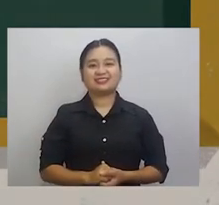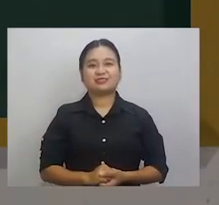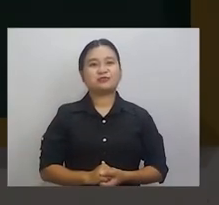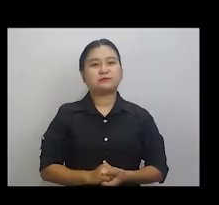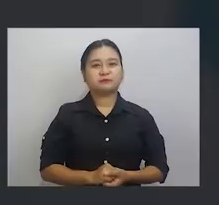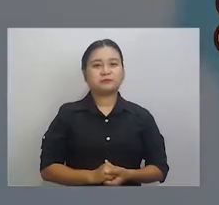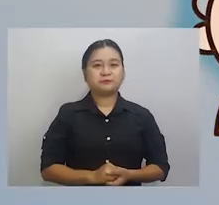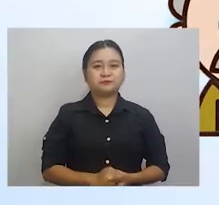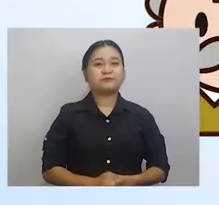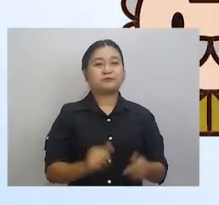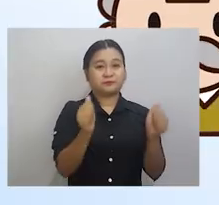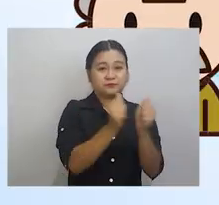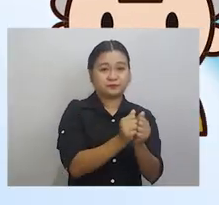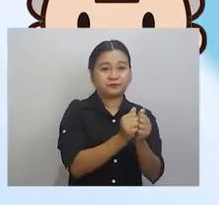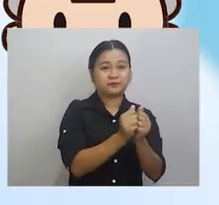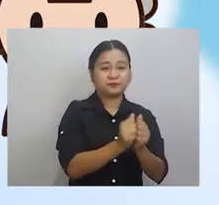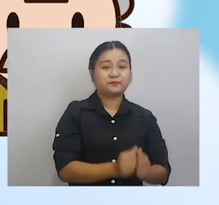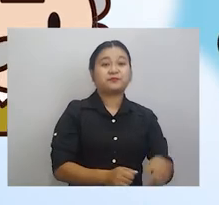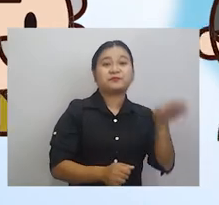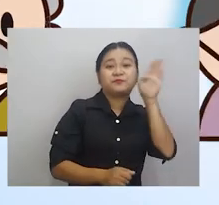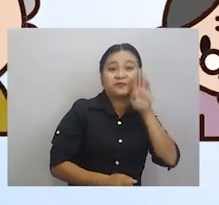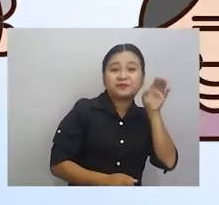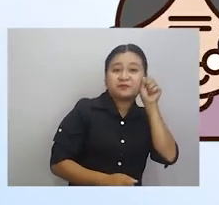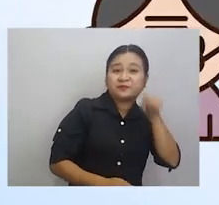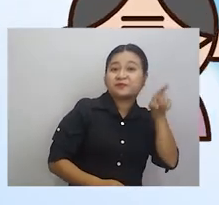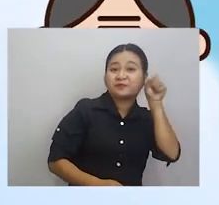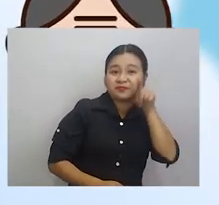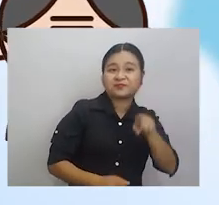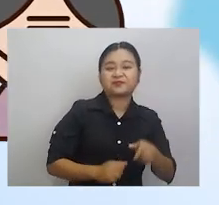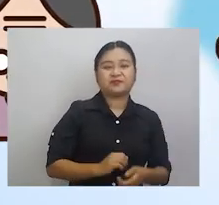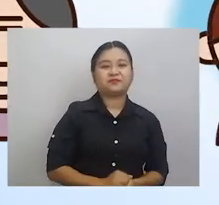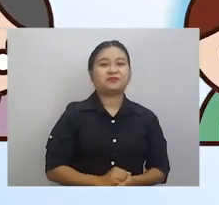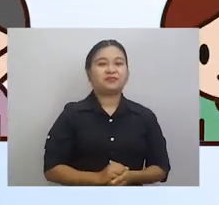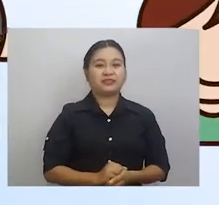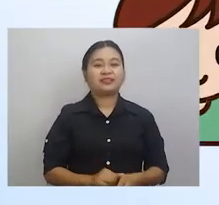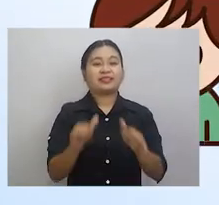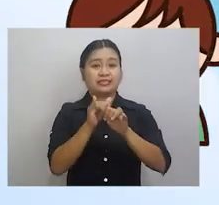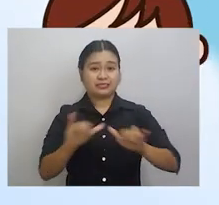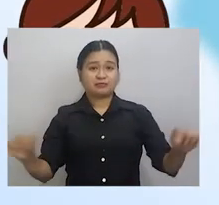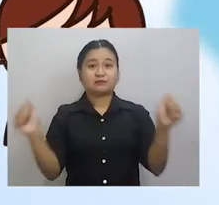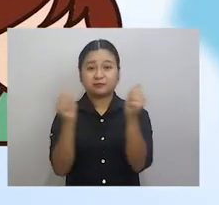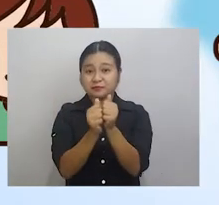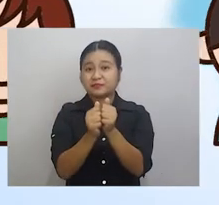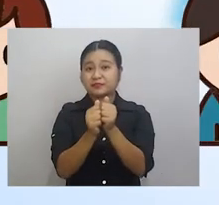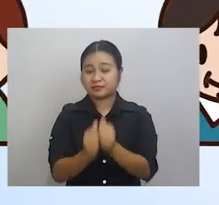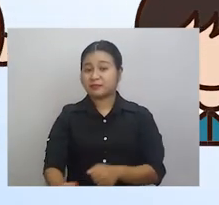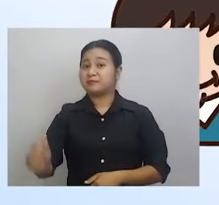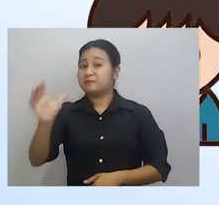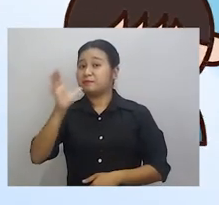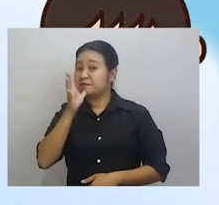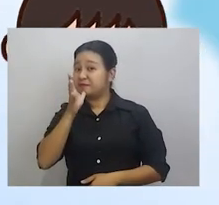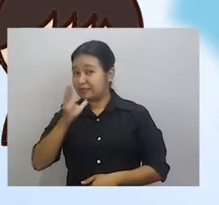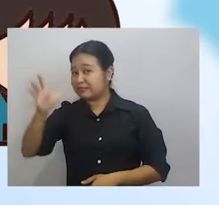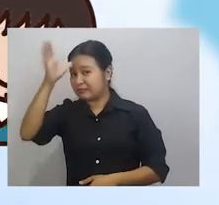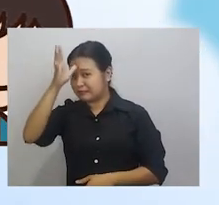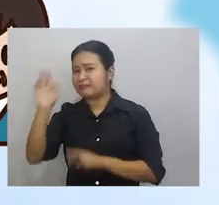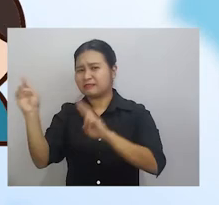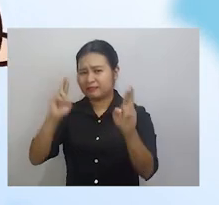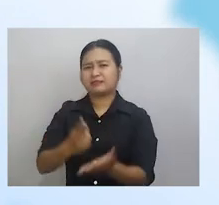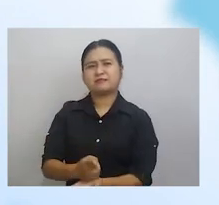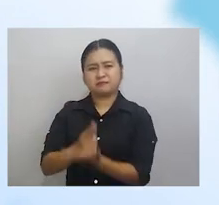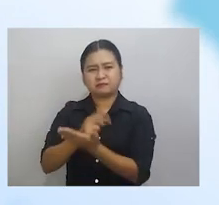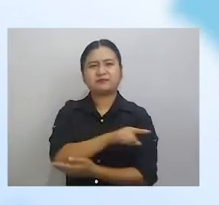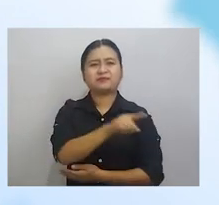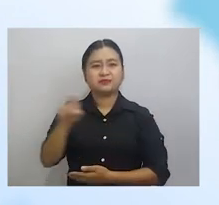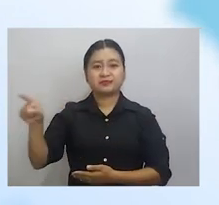tulungan. Nandito rin sila, si ate at kuya, si mama at papa, handang turuan